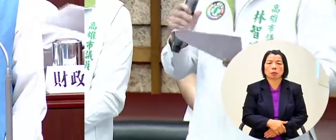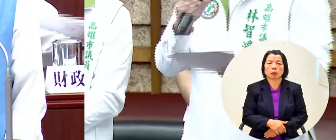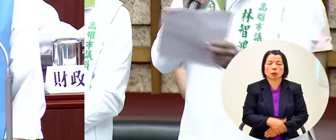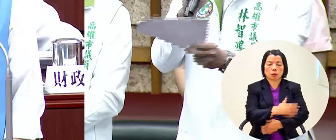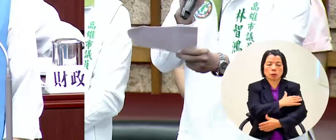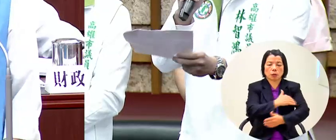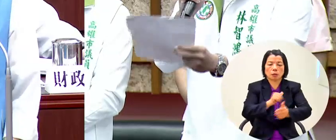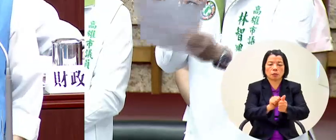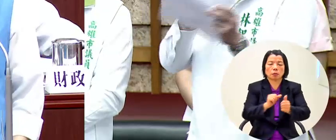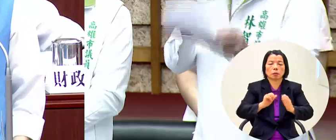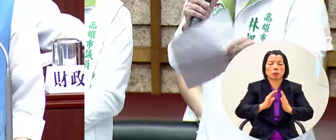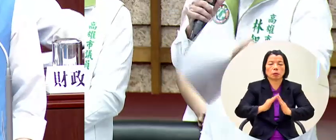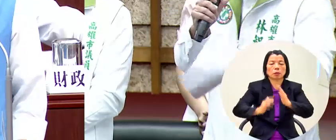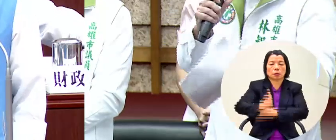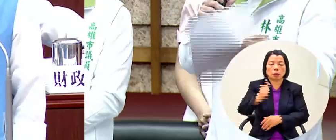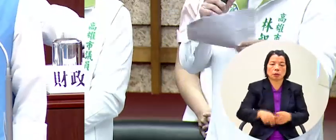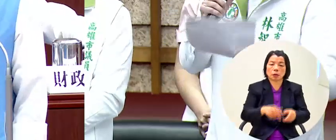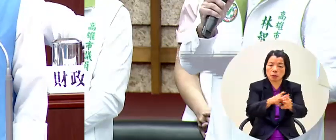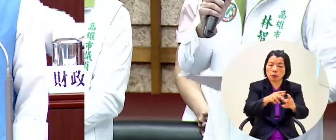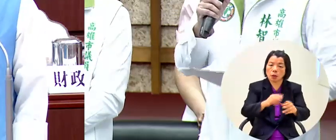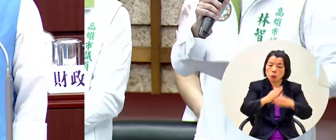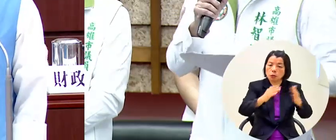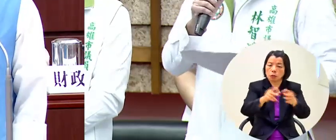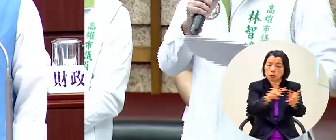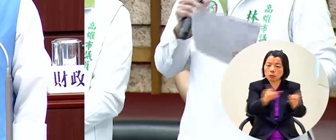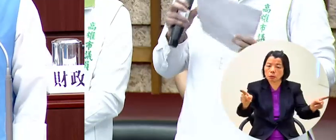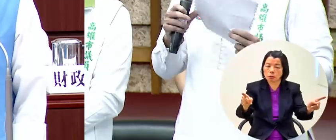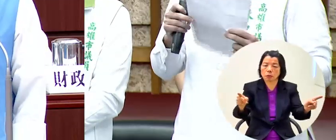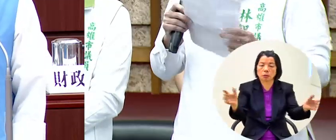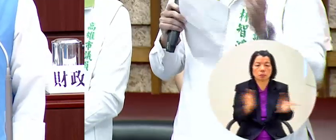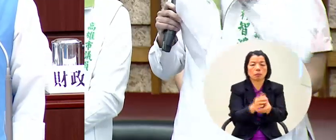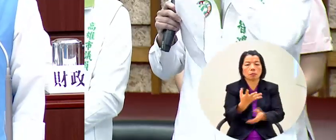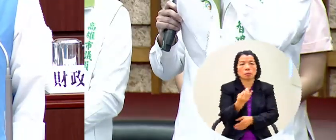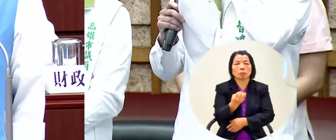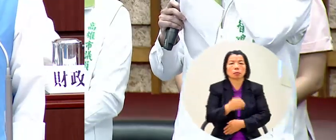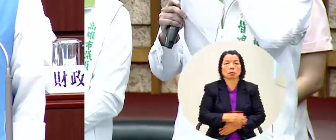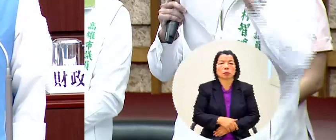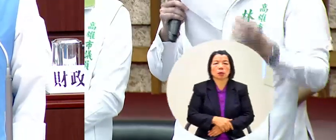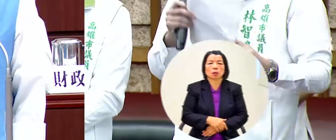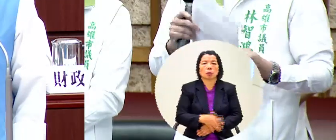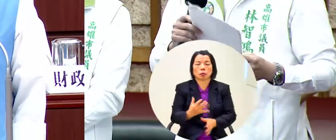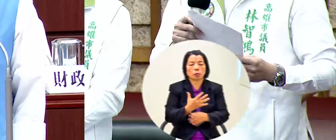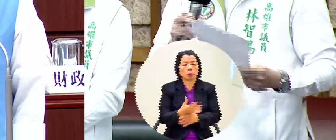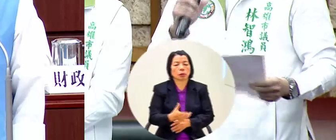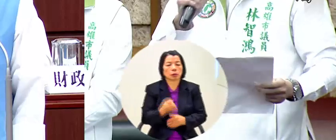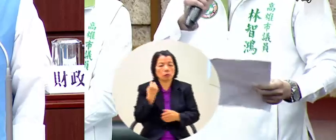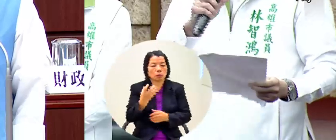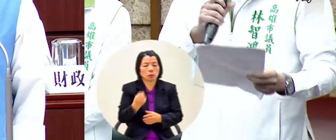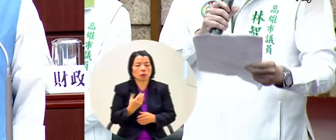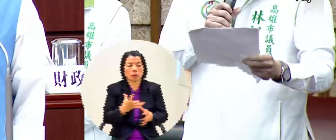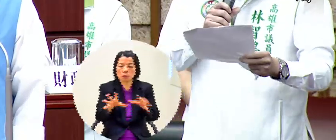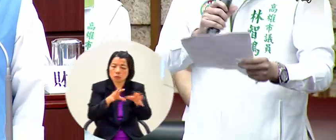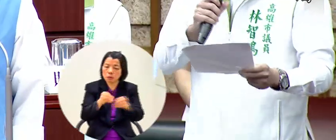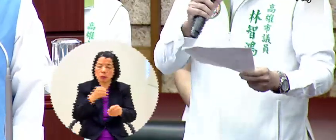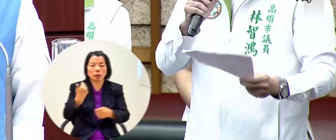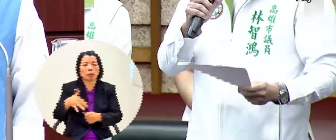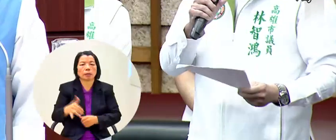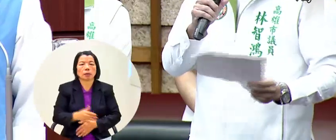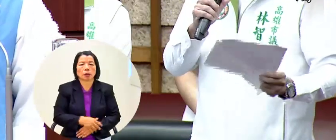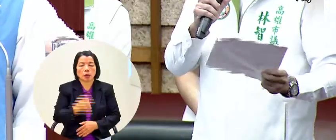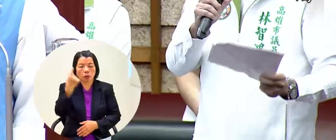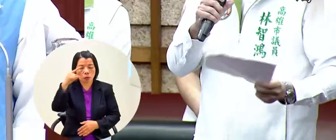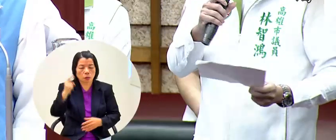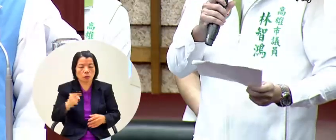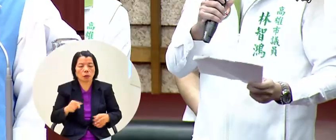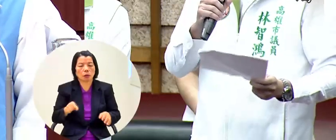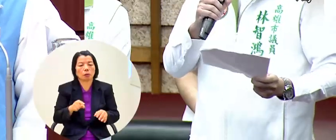是谢谢。 几个？现在到今天为止，你接到几个了？ 我现在还没有掌握最新的资料，因为昨天是放假，那我们今